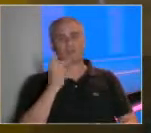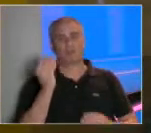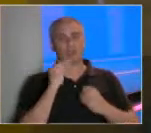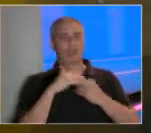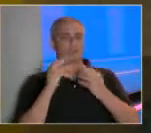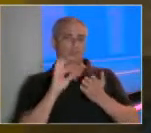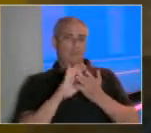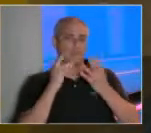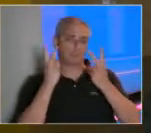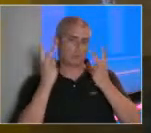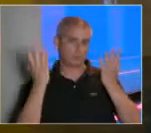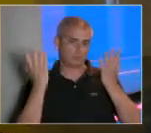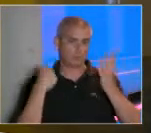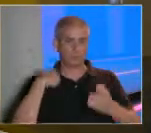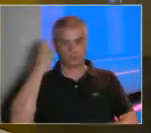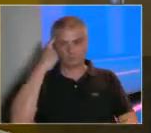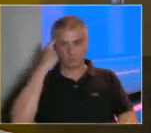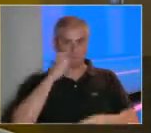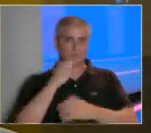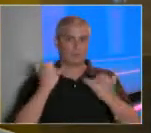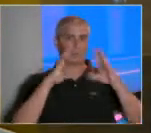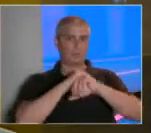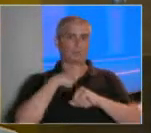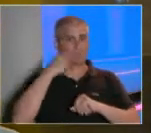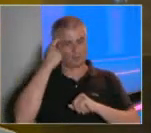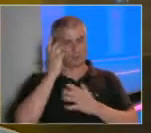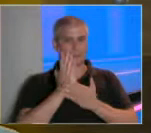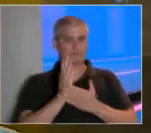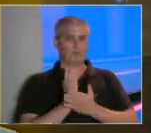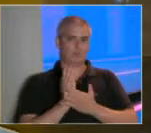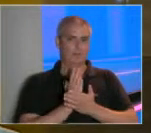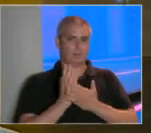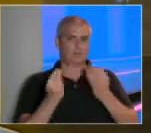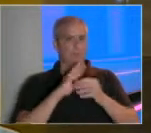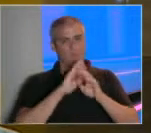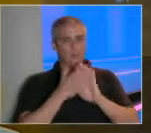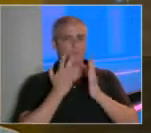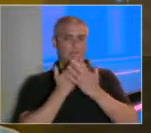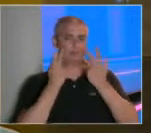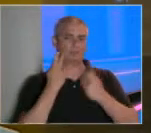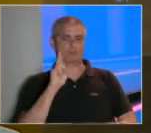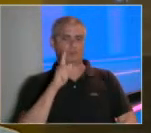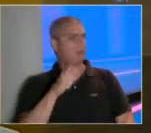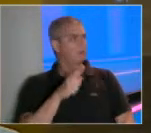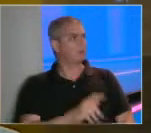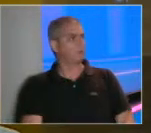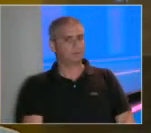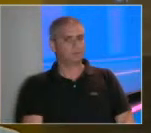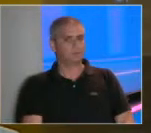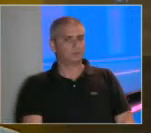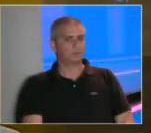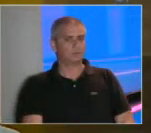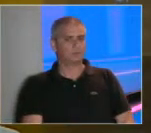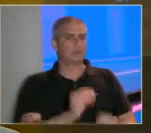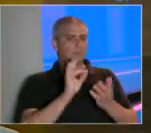נקודה חשובה. אני מניח שבמהלך הערב אנחנו נדע את הדברים ואת הפרטים, כולם יתבהרו לנו. נקודה